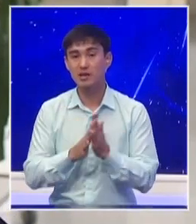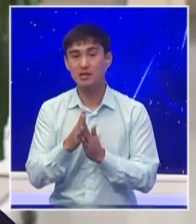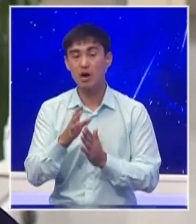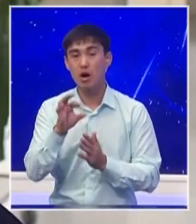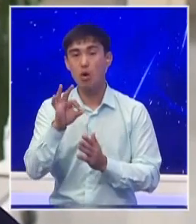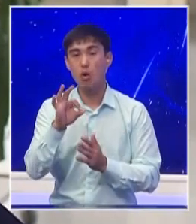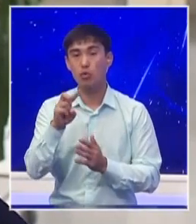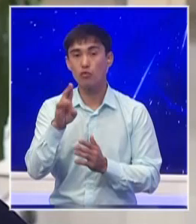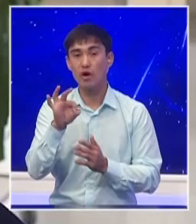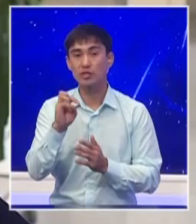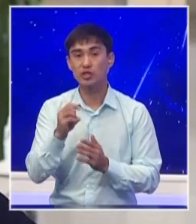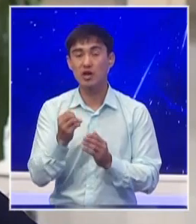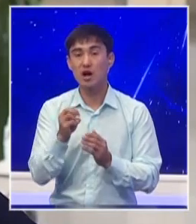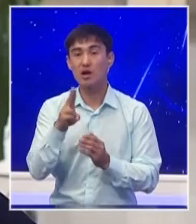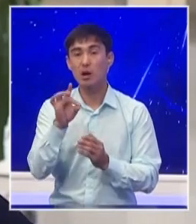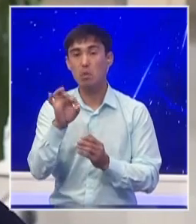одуванчик, ромашка.